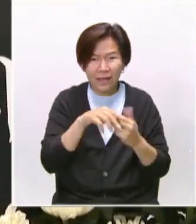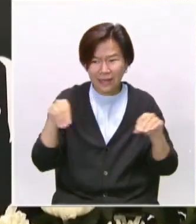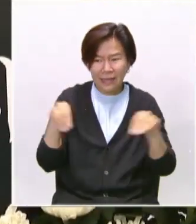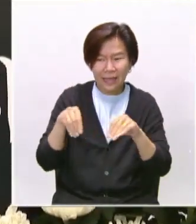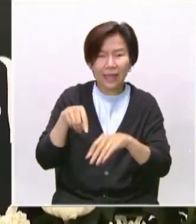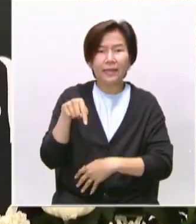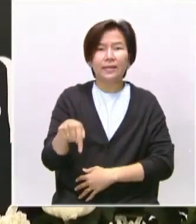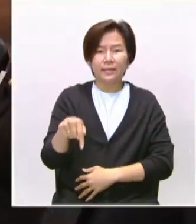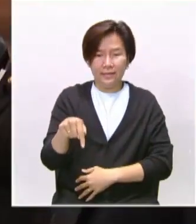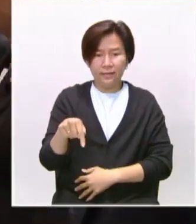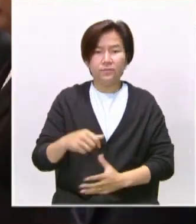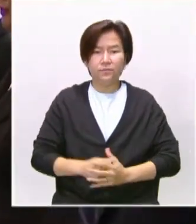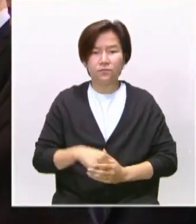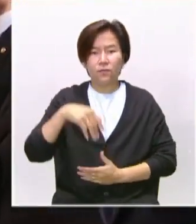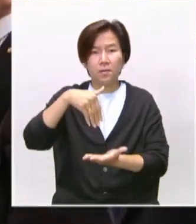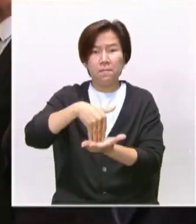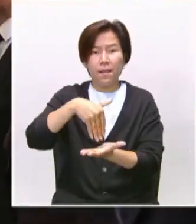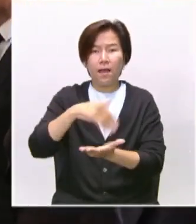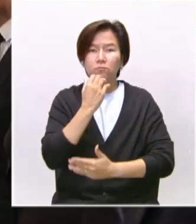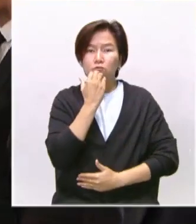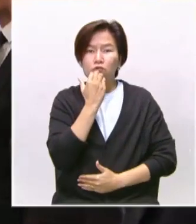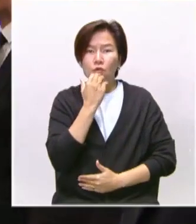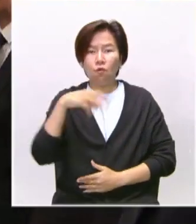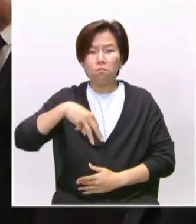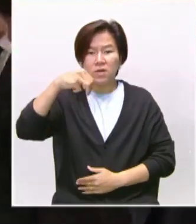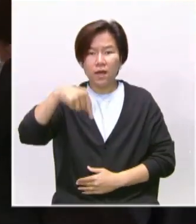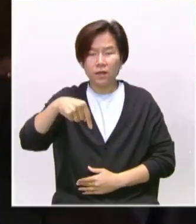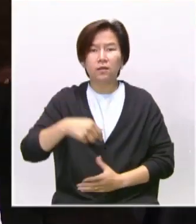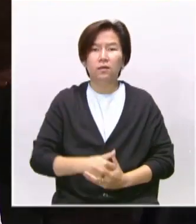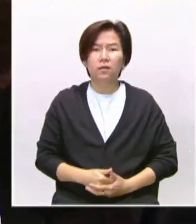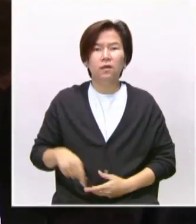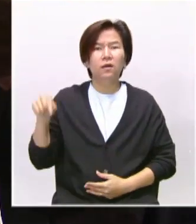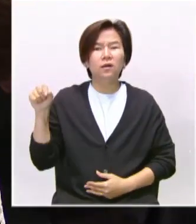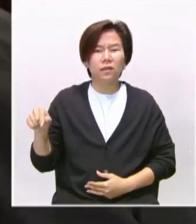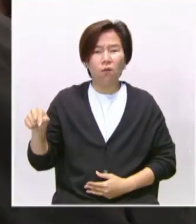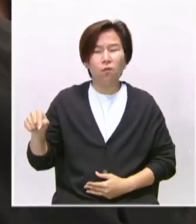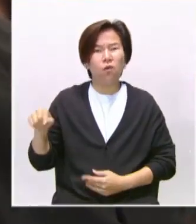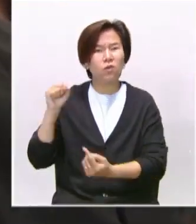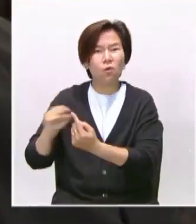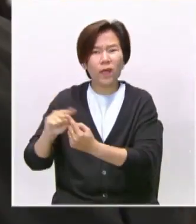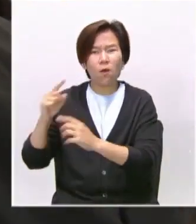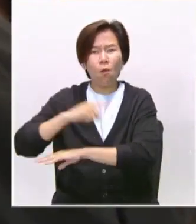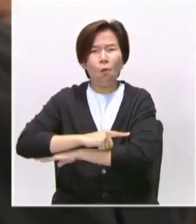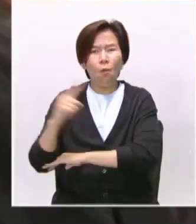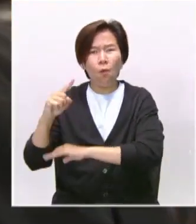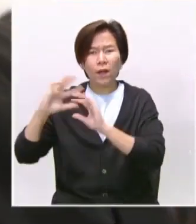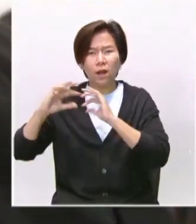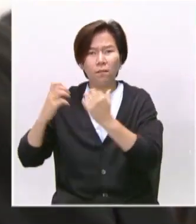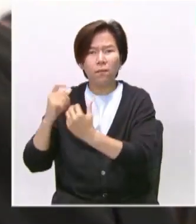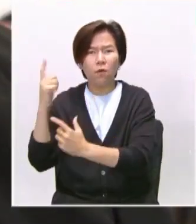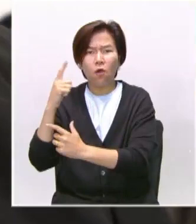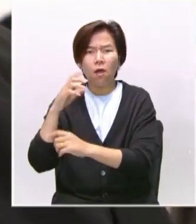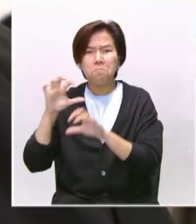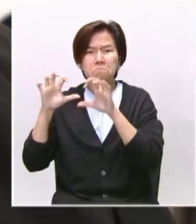รอกแคบในย่านอีแทวอนกรุงโซลขณะที่สถานที่เกิดเหตุเหยียบกันตายในงานฉลองฮาโลวีนก็คือตอกแคบๆตรงนี้แหละ